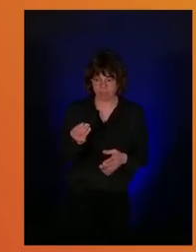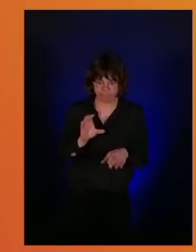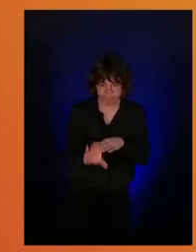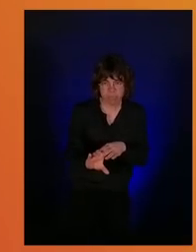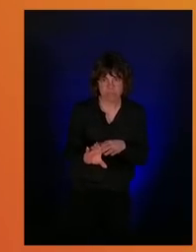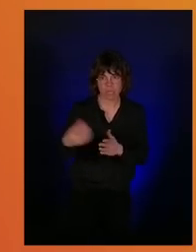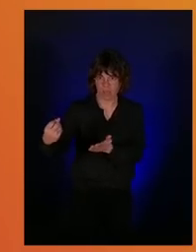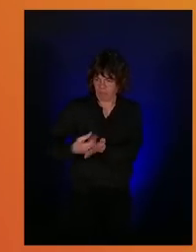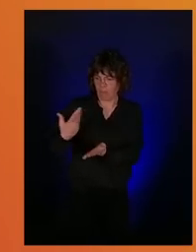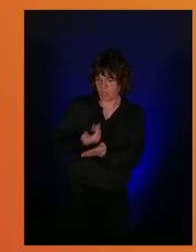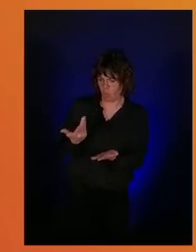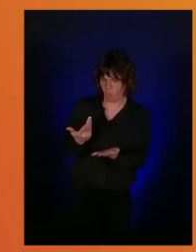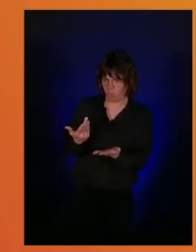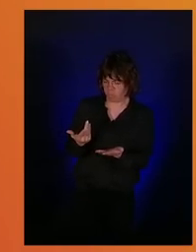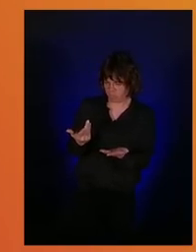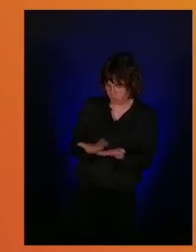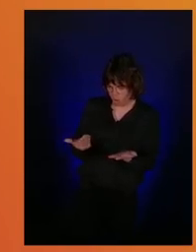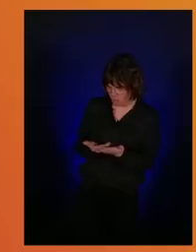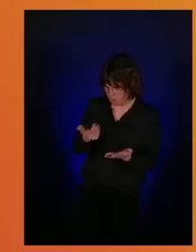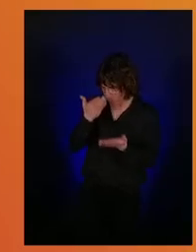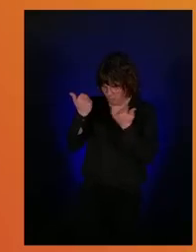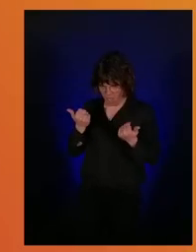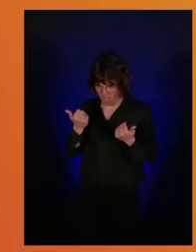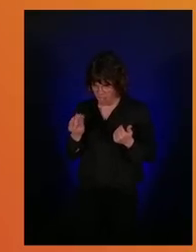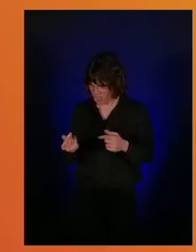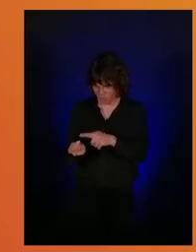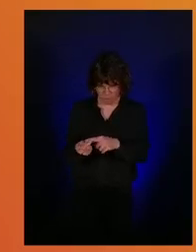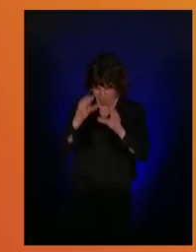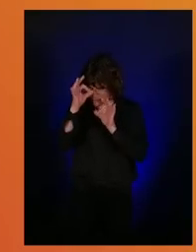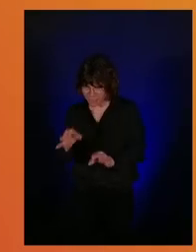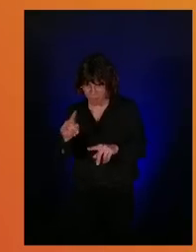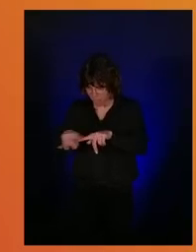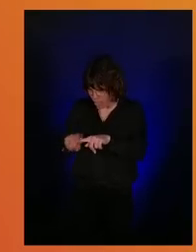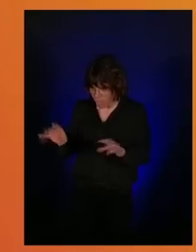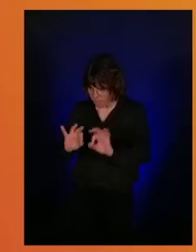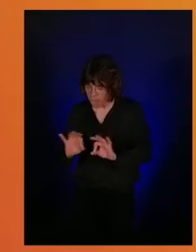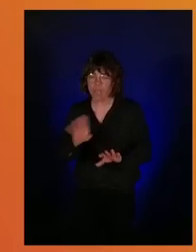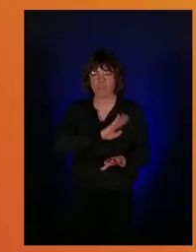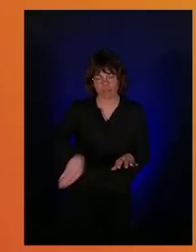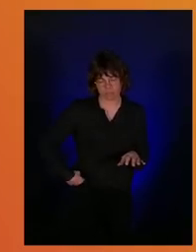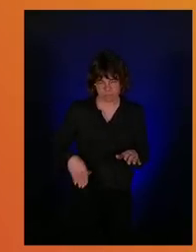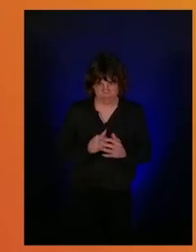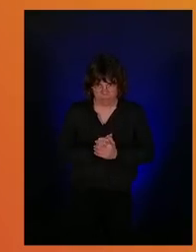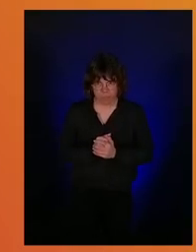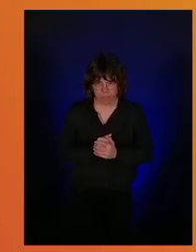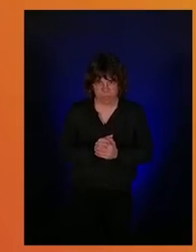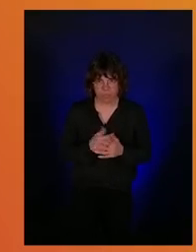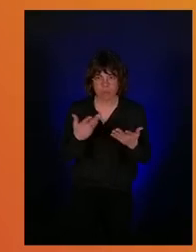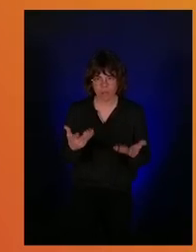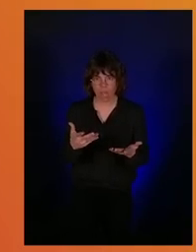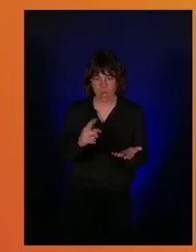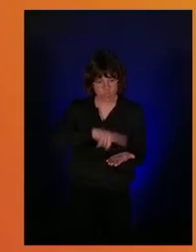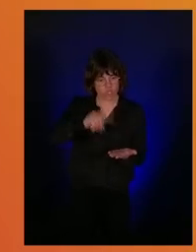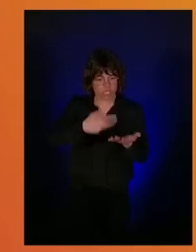a une information diffuse, on ne sait pas à quoi correspond l'argent. Et enfin, oui. En charge d'exploitation,